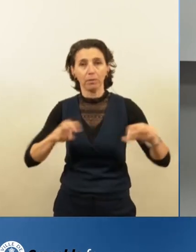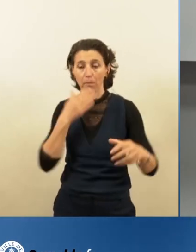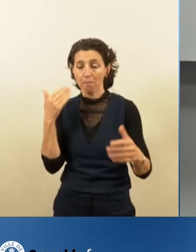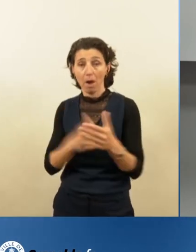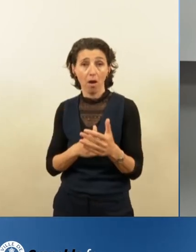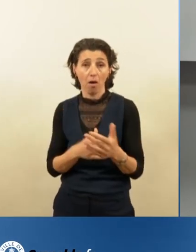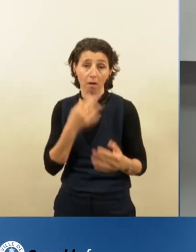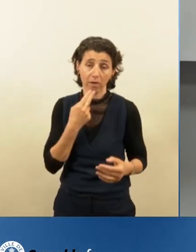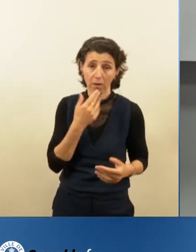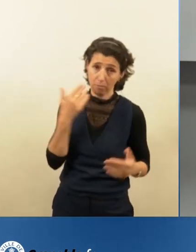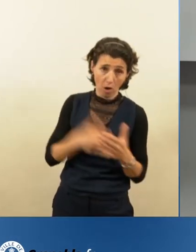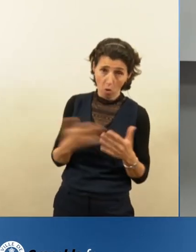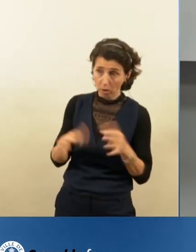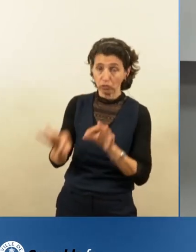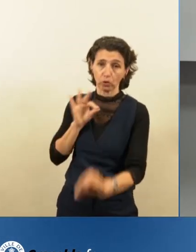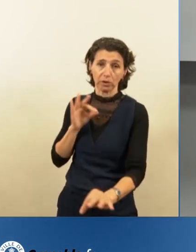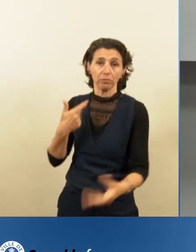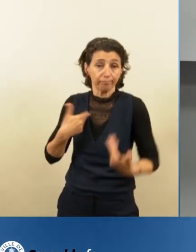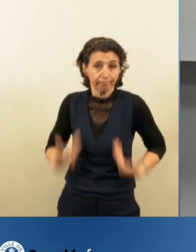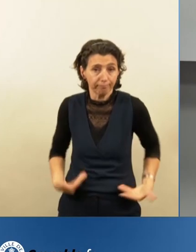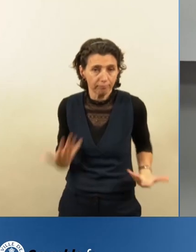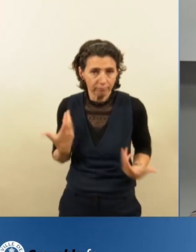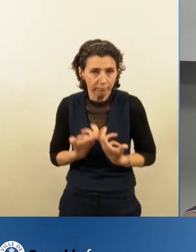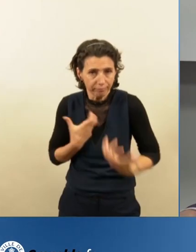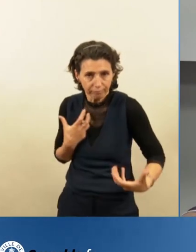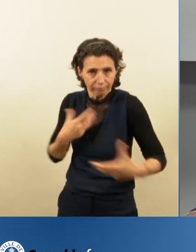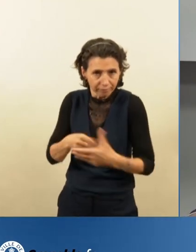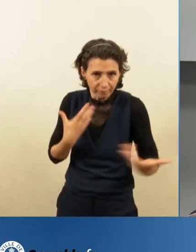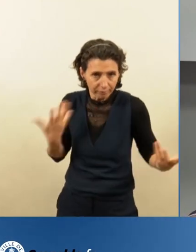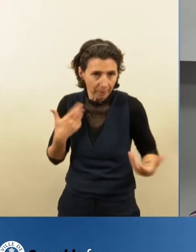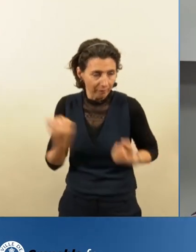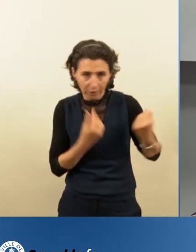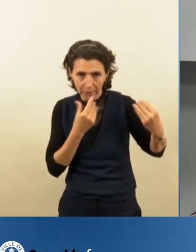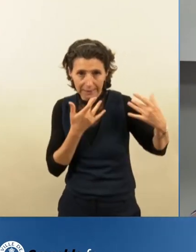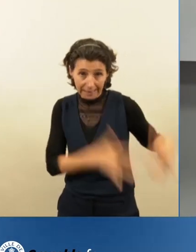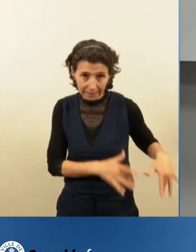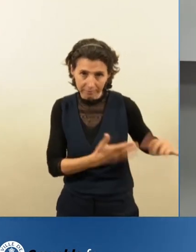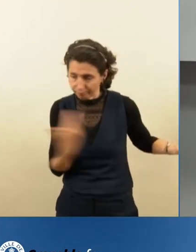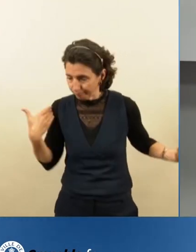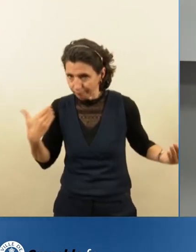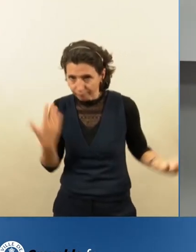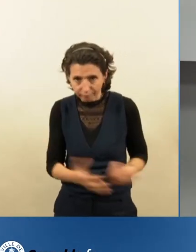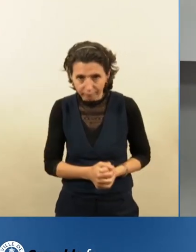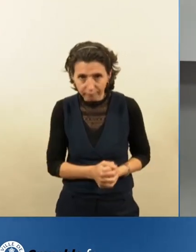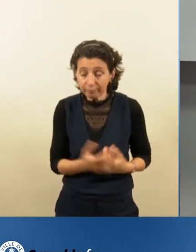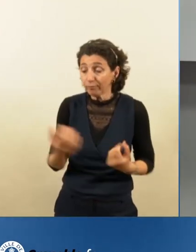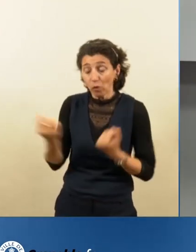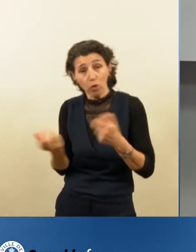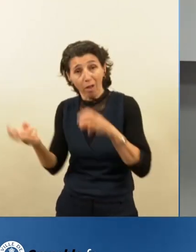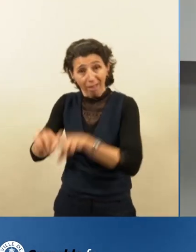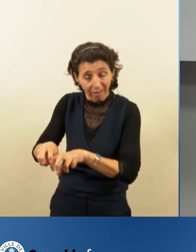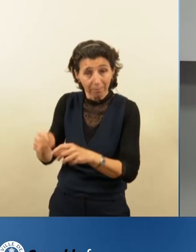un certain nombre d'entre nous dont je fais partie on choisit de se séparer de leur voiture pour utiliser les voitures en autopartage